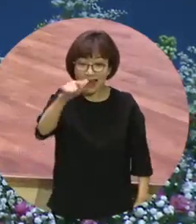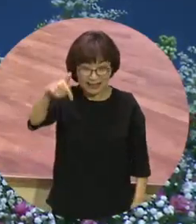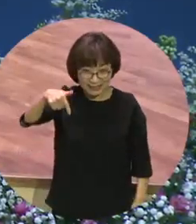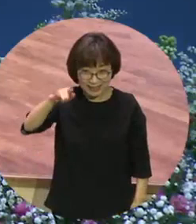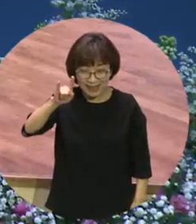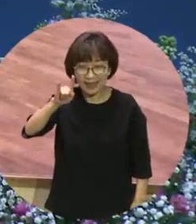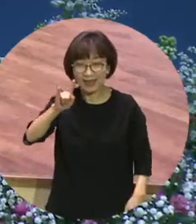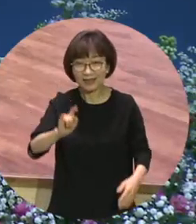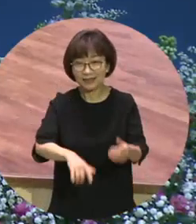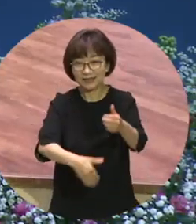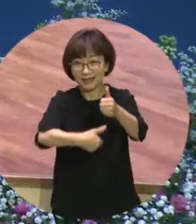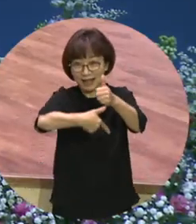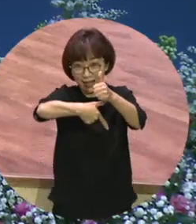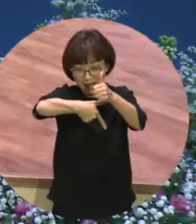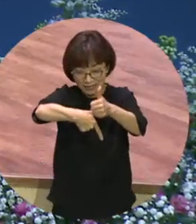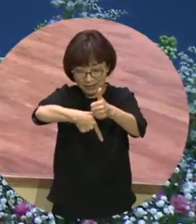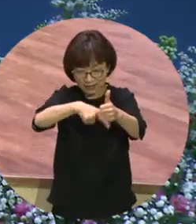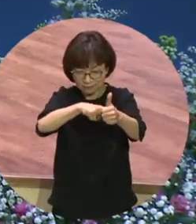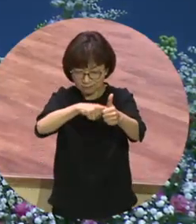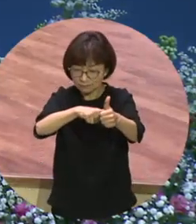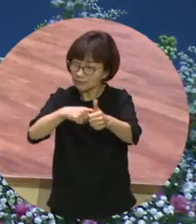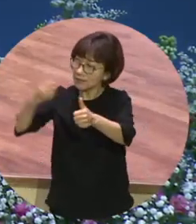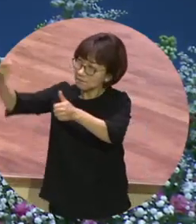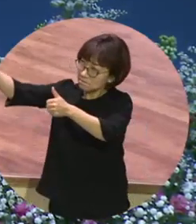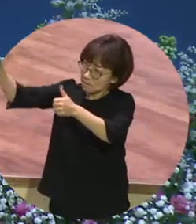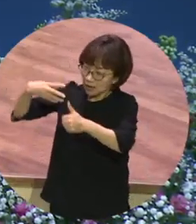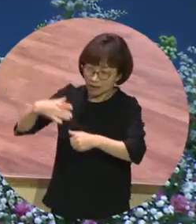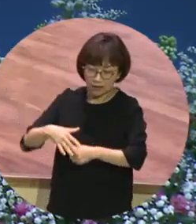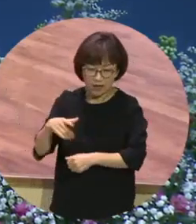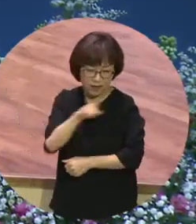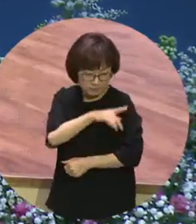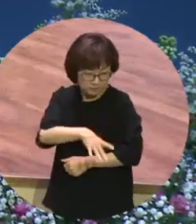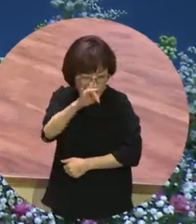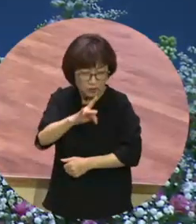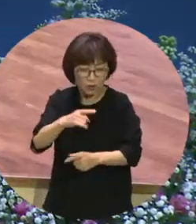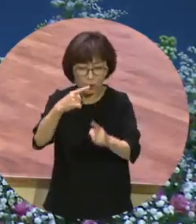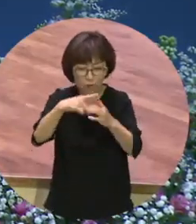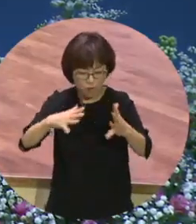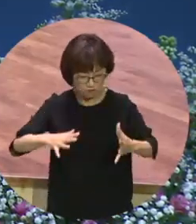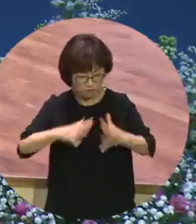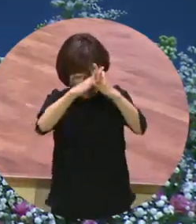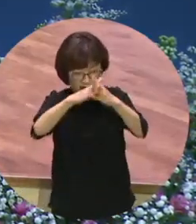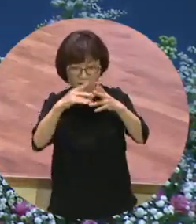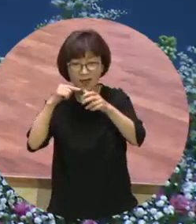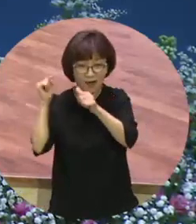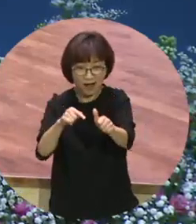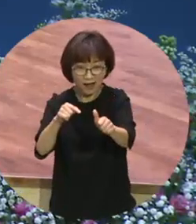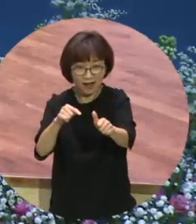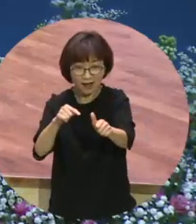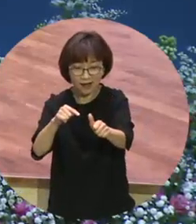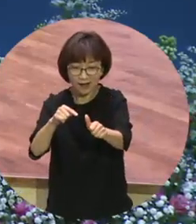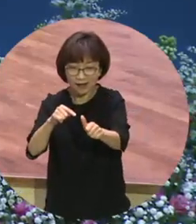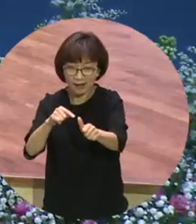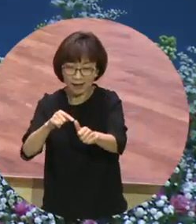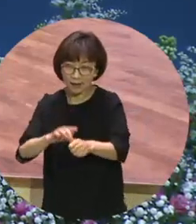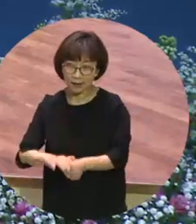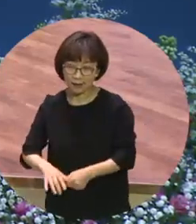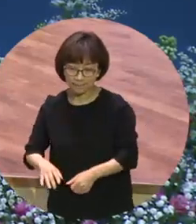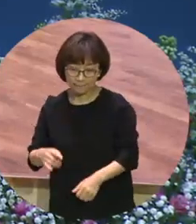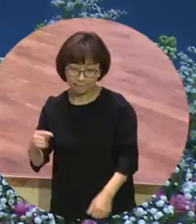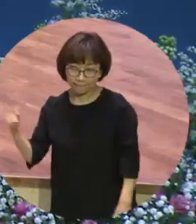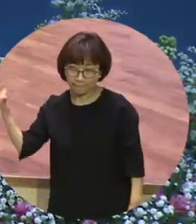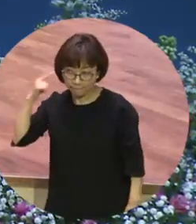성전을 건축하는 것이 최고 우선순위를 두라는 하나님의 말씀을 전해 들은